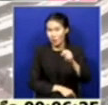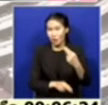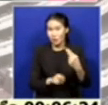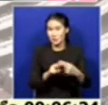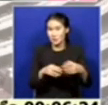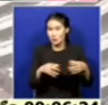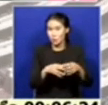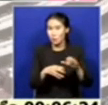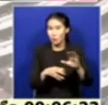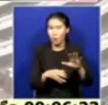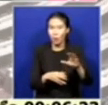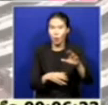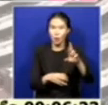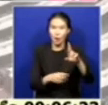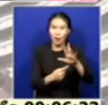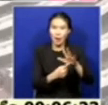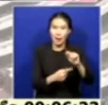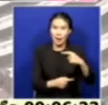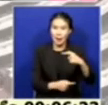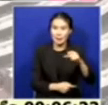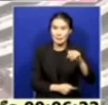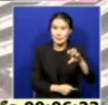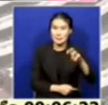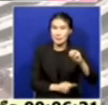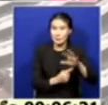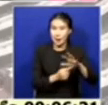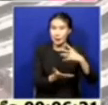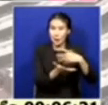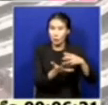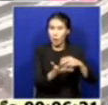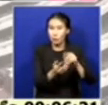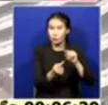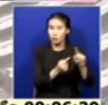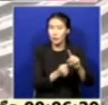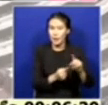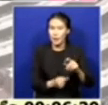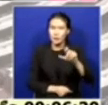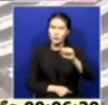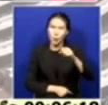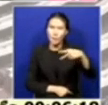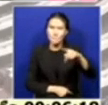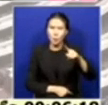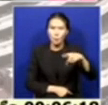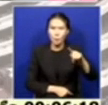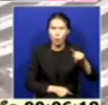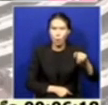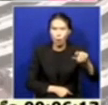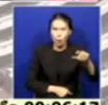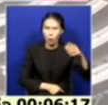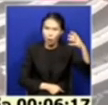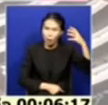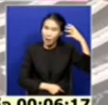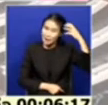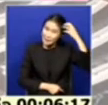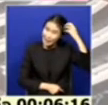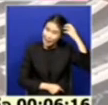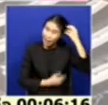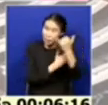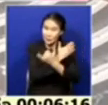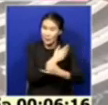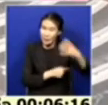คนที่รู้ว่ามีการอุ้มและหายตัวไปอย่างที่ท่านสมาชิกรังสิมัน